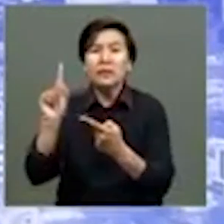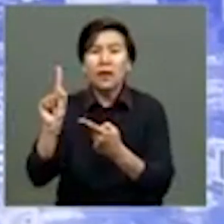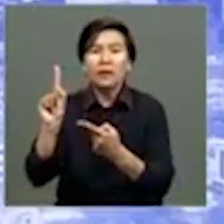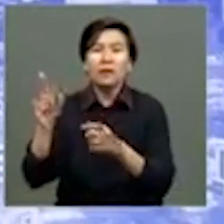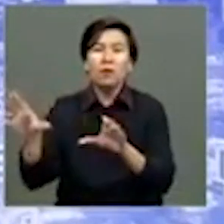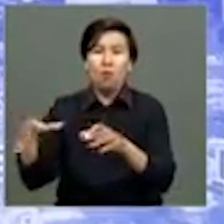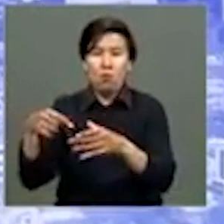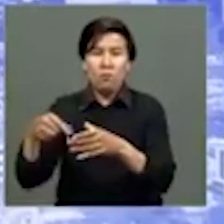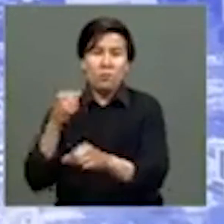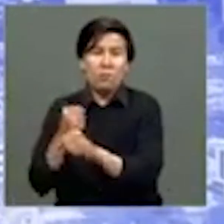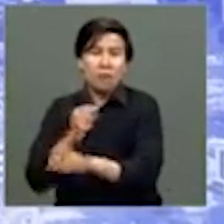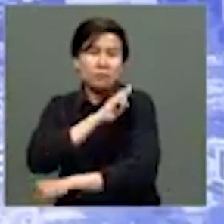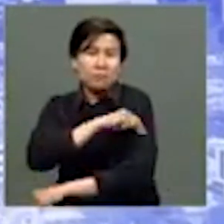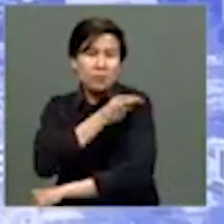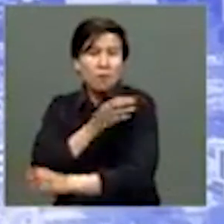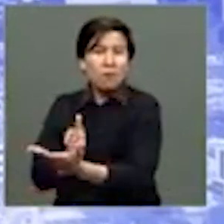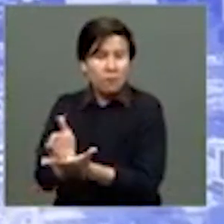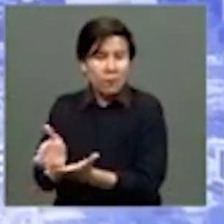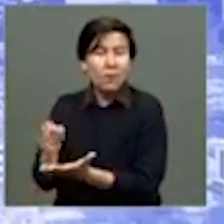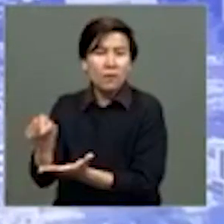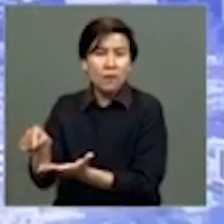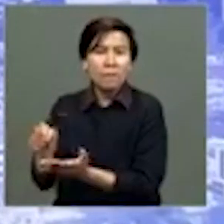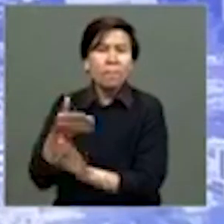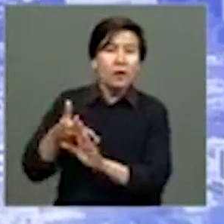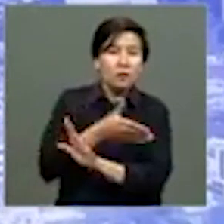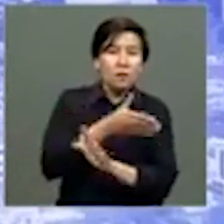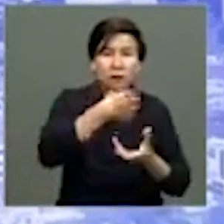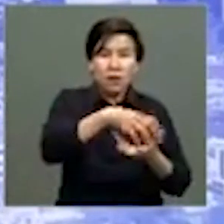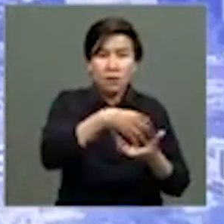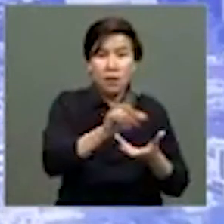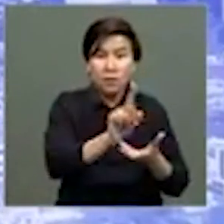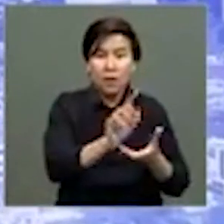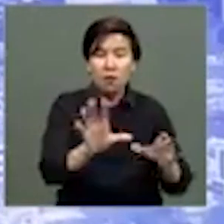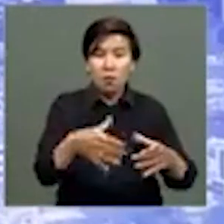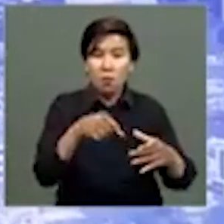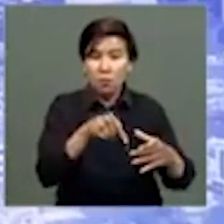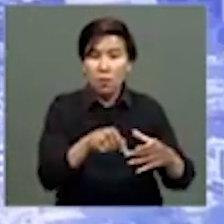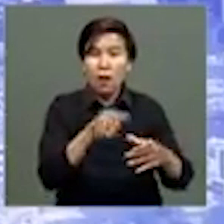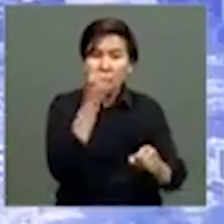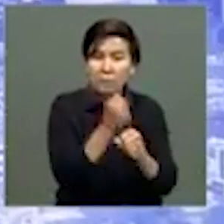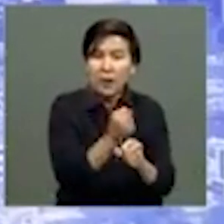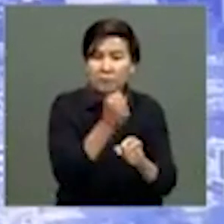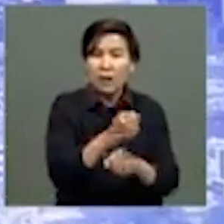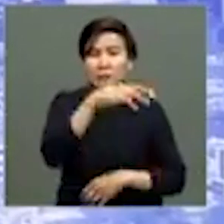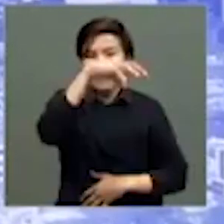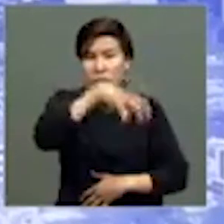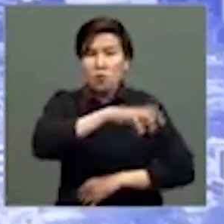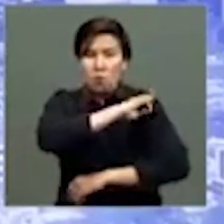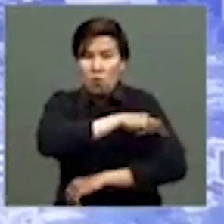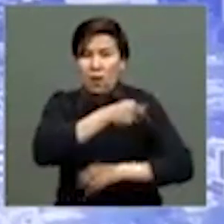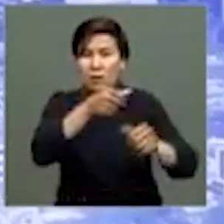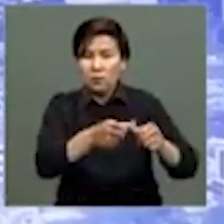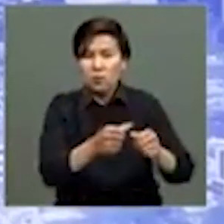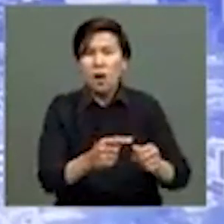รทางด้านสาธารณสุขซึ่งอย่างที่เคยเรียนทุกท่านมาก่อนหน้านี้นะคะกลุ่มหนึ่งเป็นกลุ่มที่ทำงานอยู่ในโรงพยาบาลยังคงต้